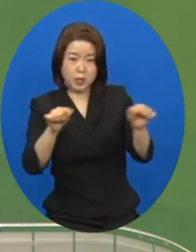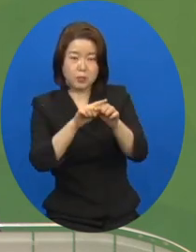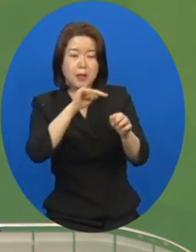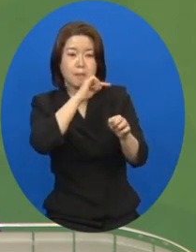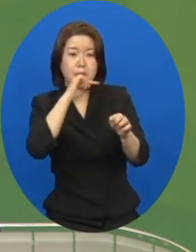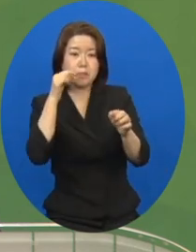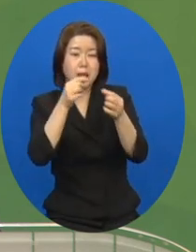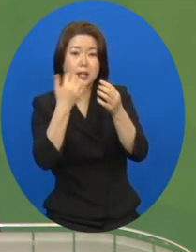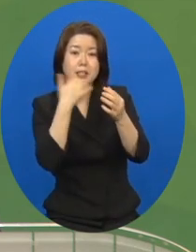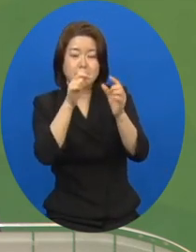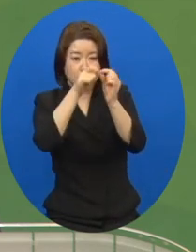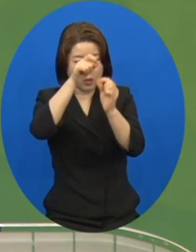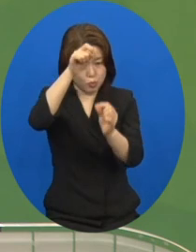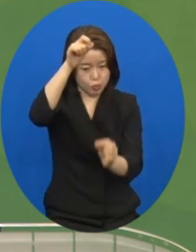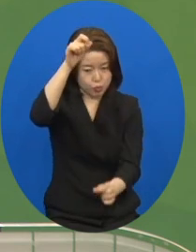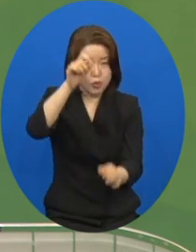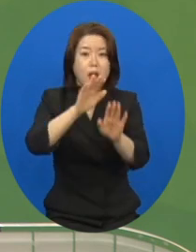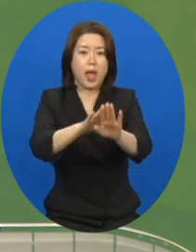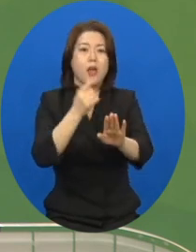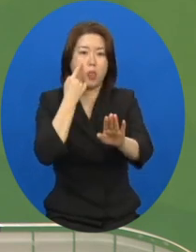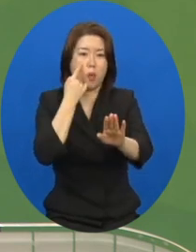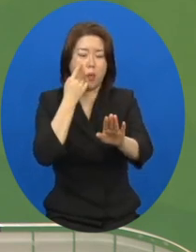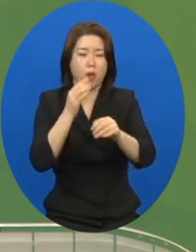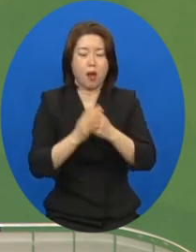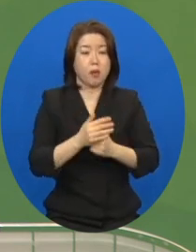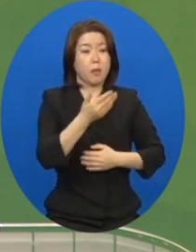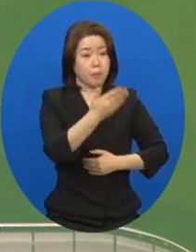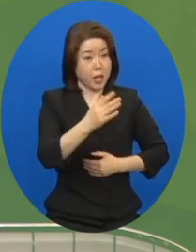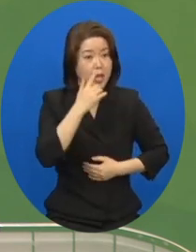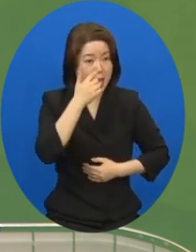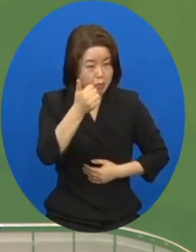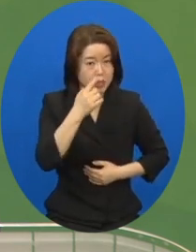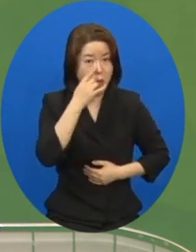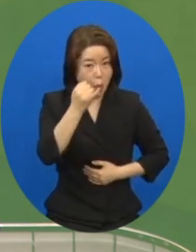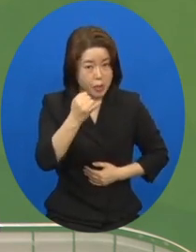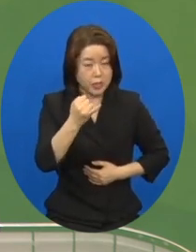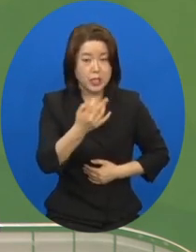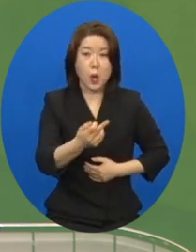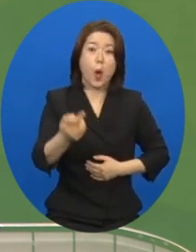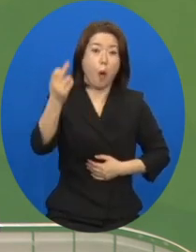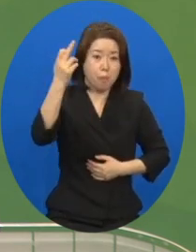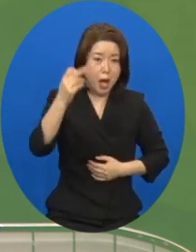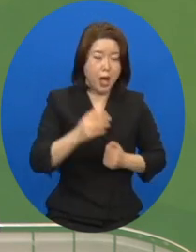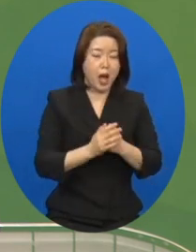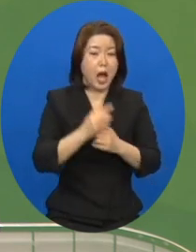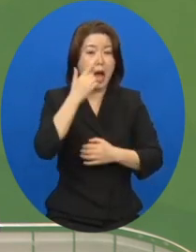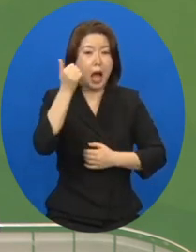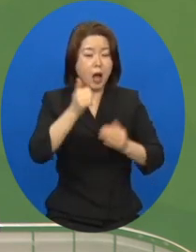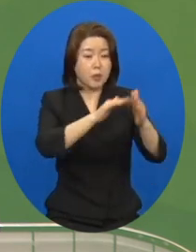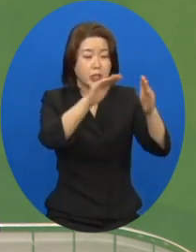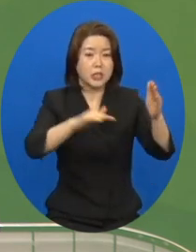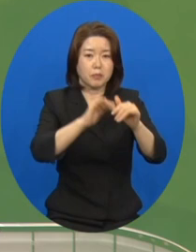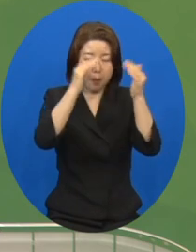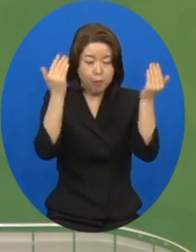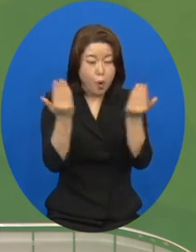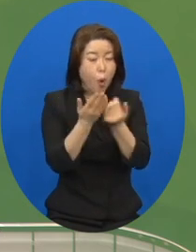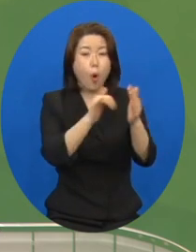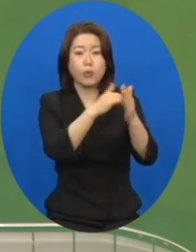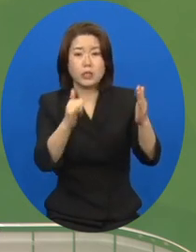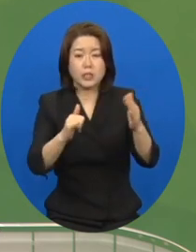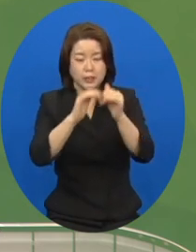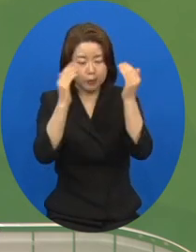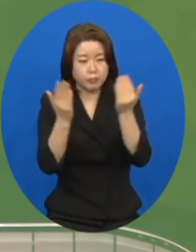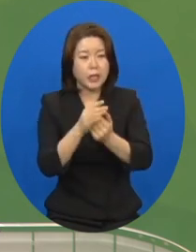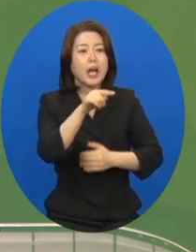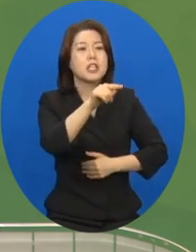줄을 메어두시오. 그리고 당신의 아버지와 어머니와 오라버니들과 아버지 집안의 모든 식구를 다